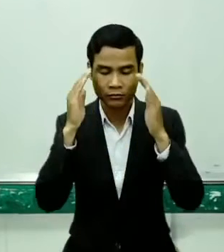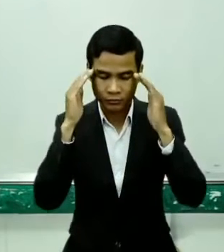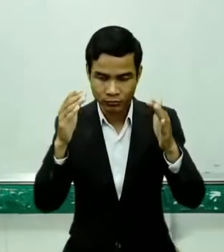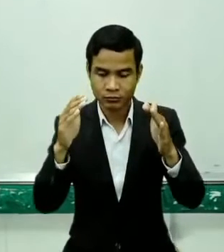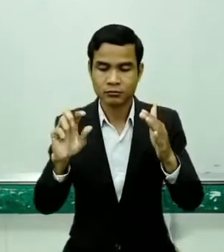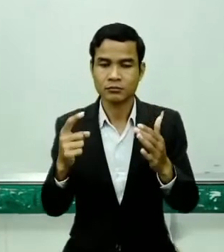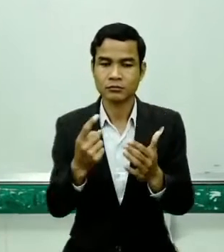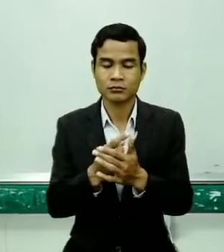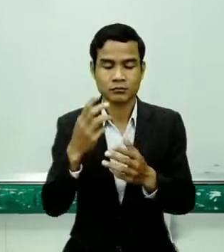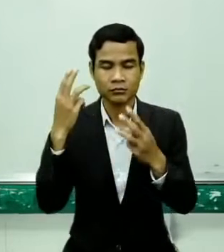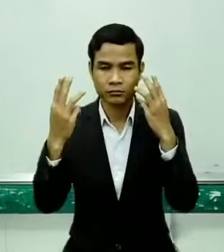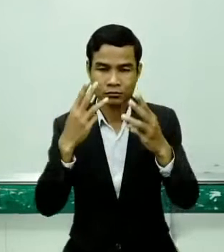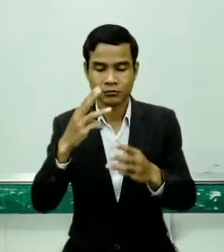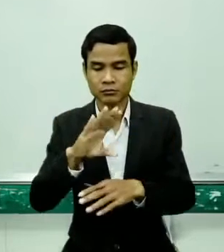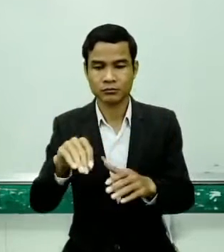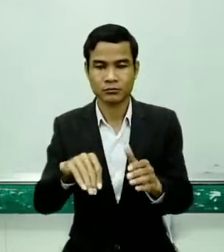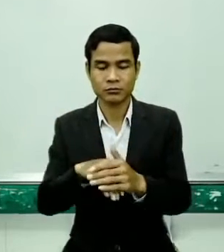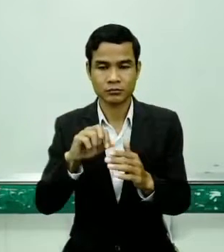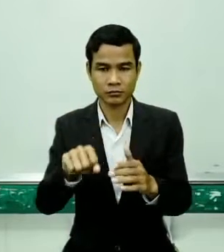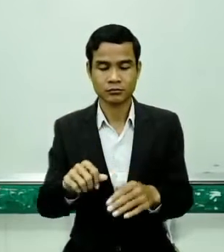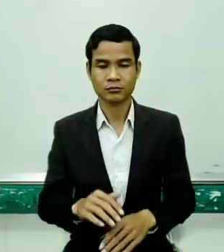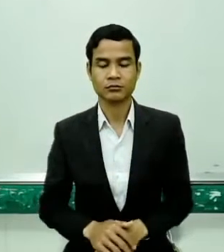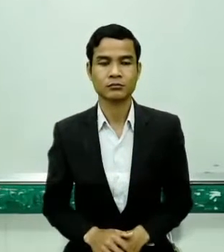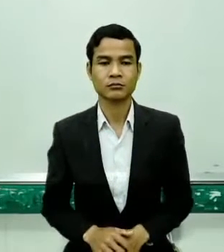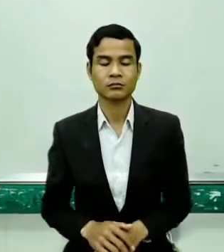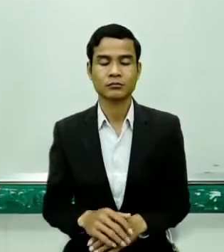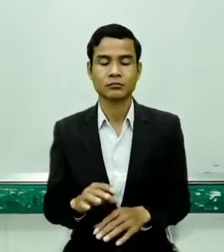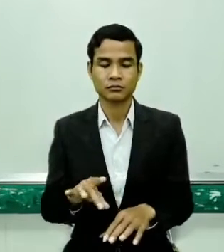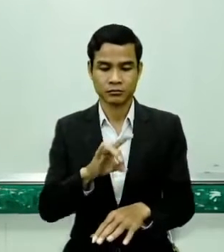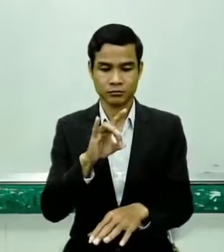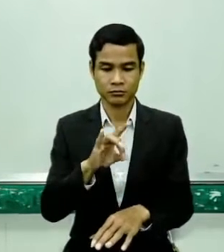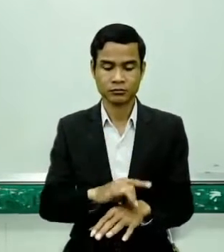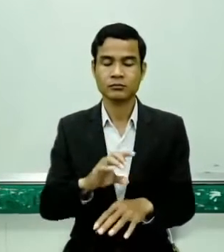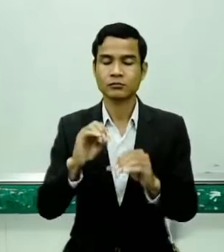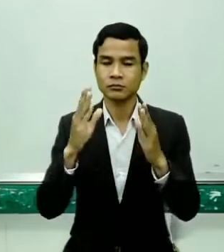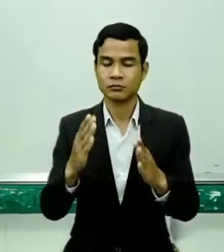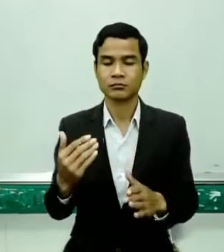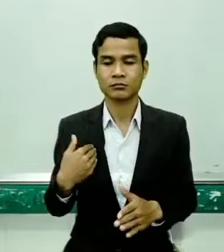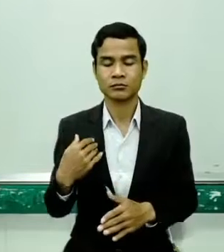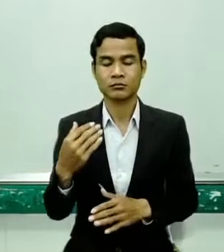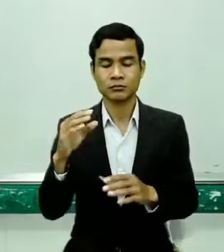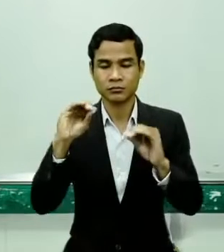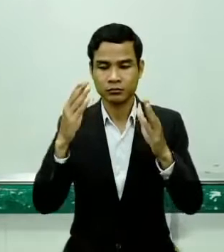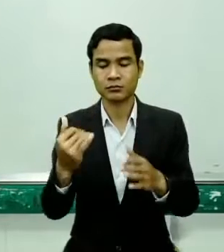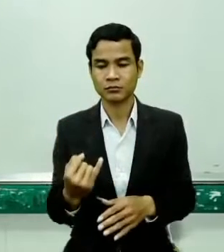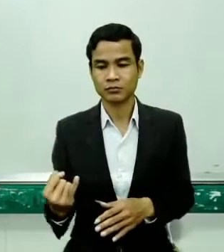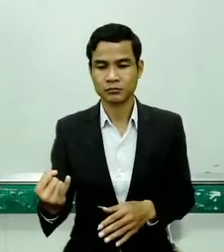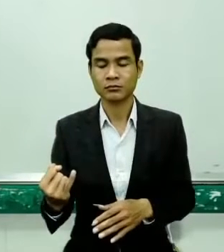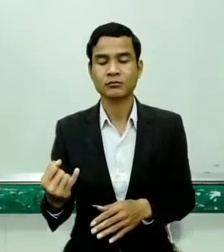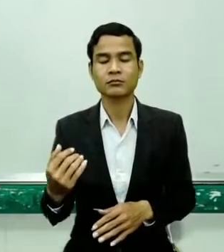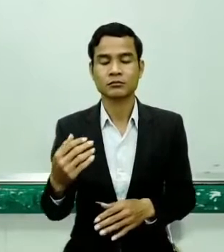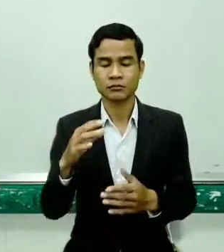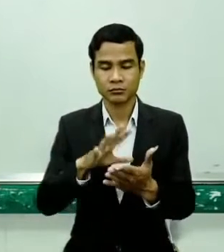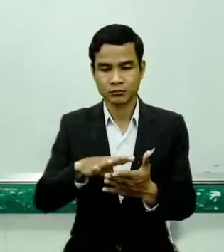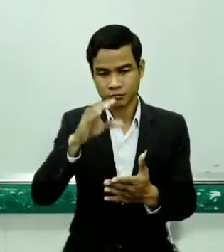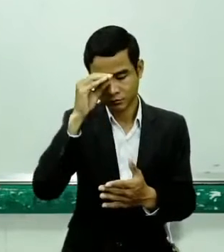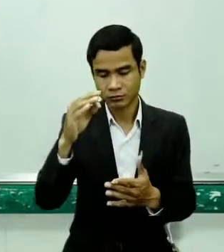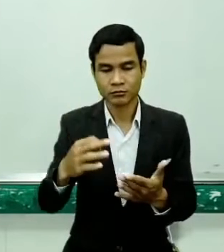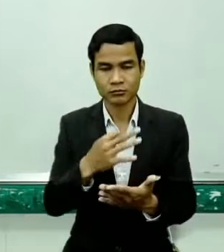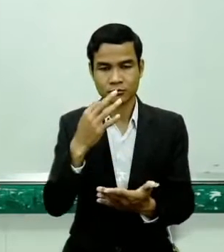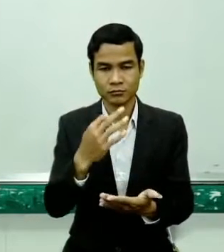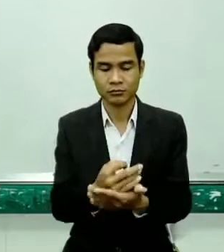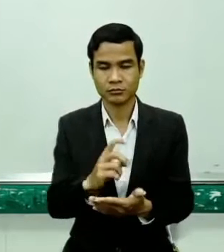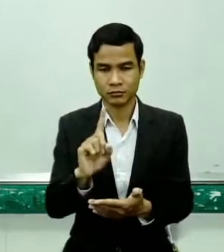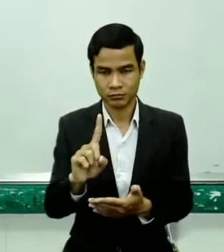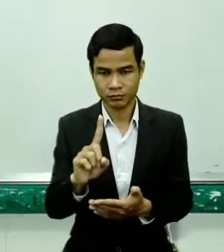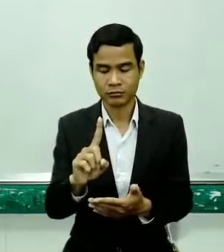hay châu ruông bì chà nà tặng ọc hà nè ca bì nè khu nâu khmến nè cổ sạc xa nâu bì chì lấy mũi